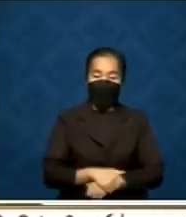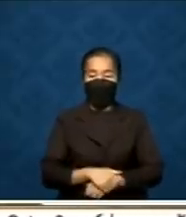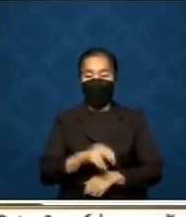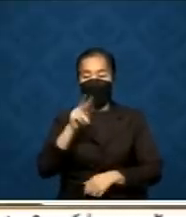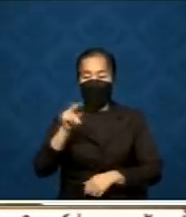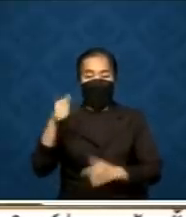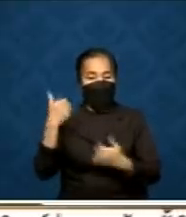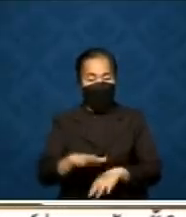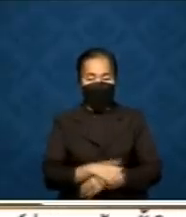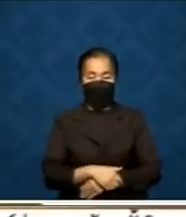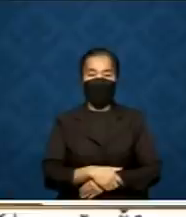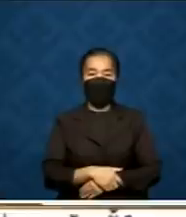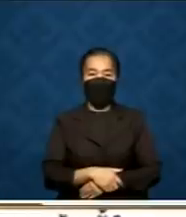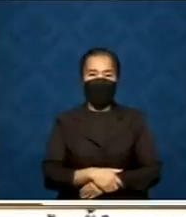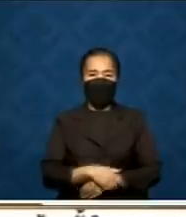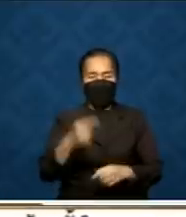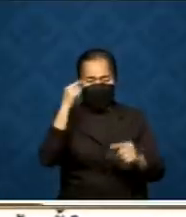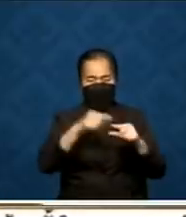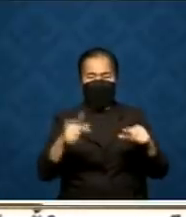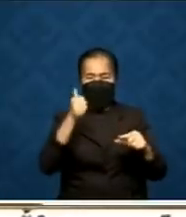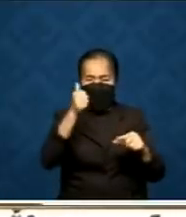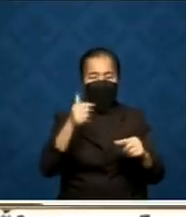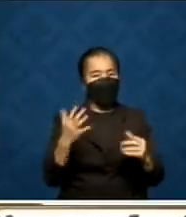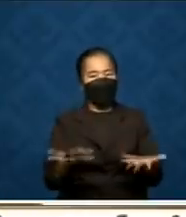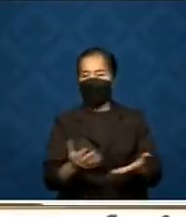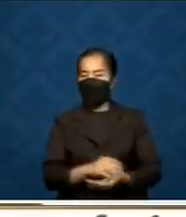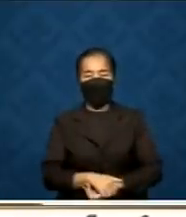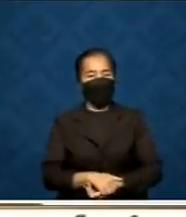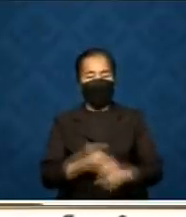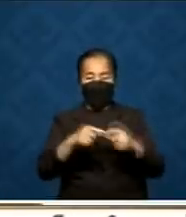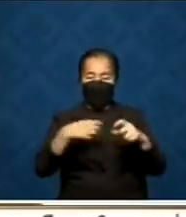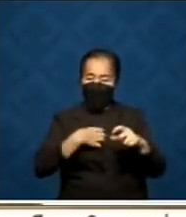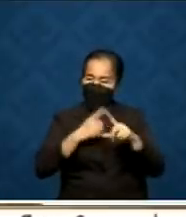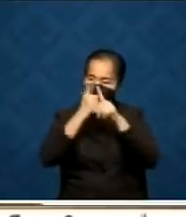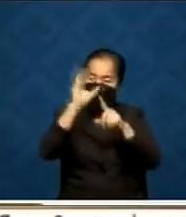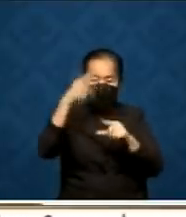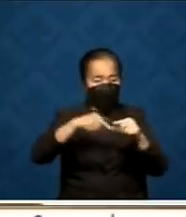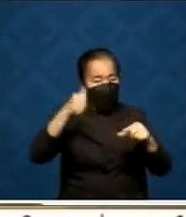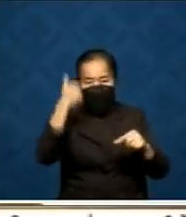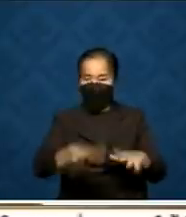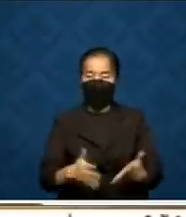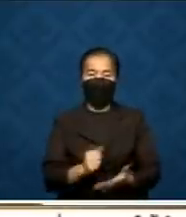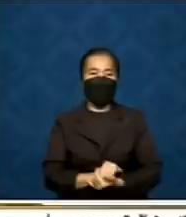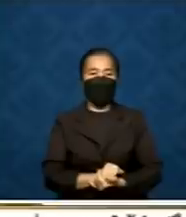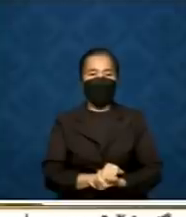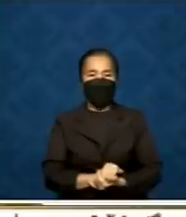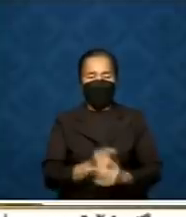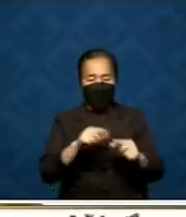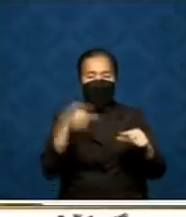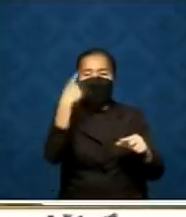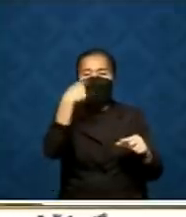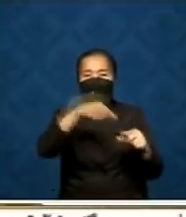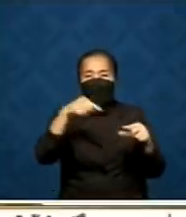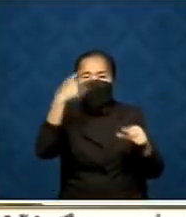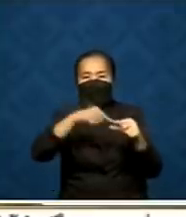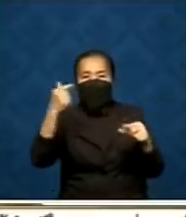w h oนะครับแบบอินเตอร์หน่อยพูดง่ายๆอยากได้ชุดตัวที่มันอินเตอร์หน่อยอ่ะก็กลับมาได้ของใครครับ